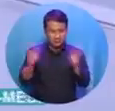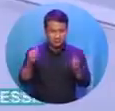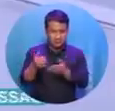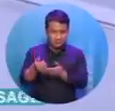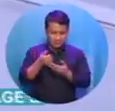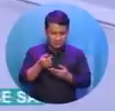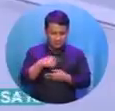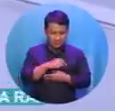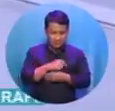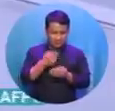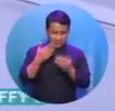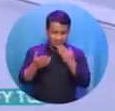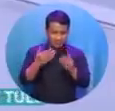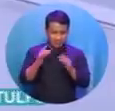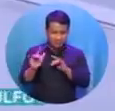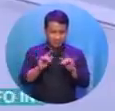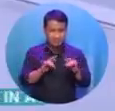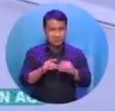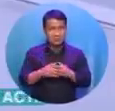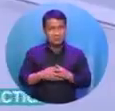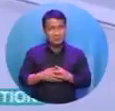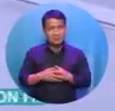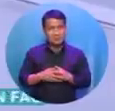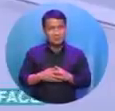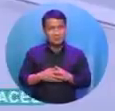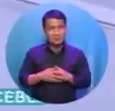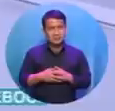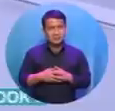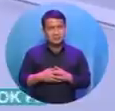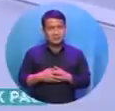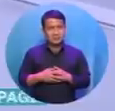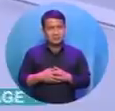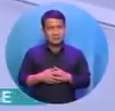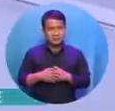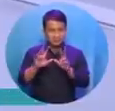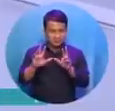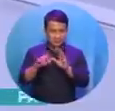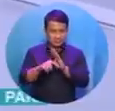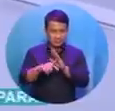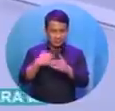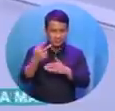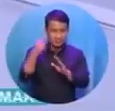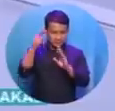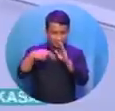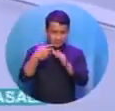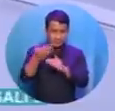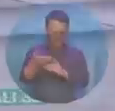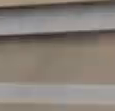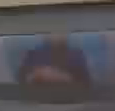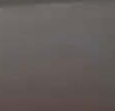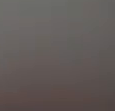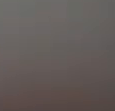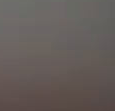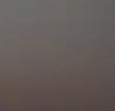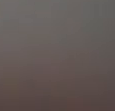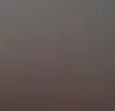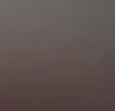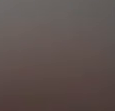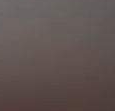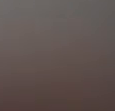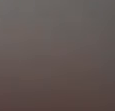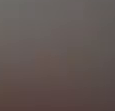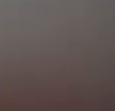namihingi ng tulong. Ang buhay pa po yung mama ko. Okay. Sandali po, mama. Panuri po natin yung video ni ma'am.